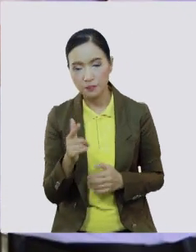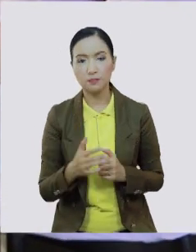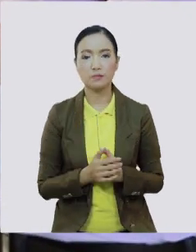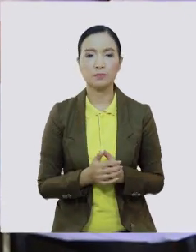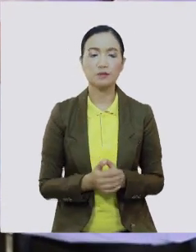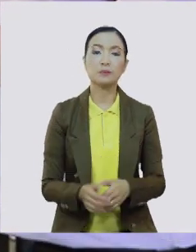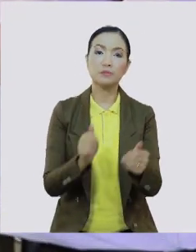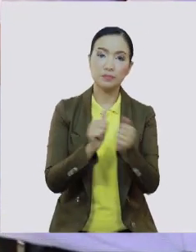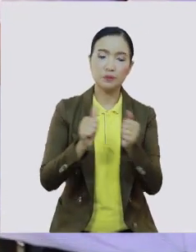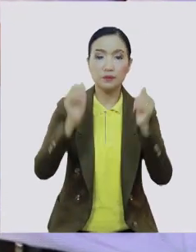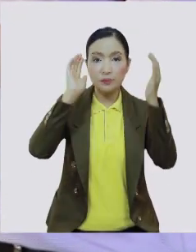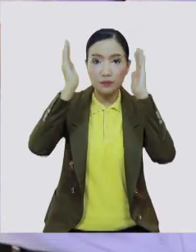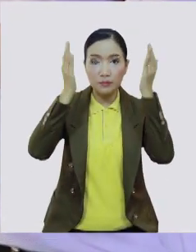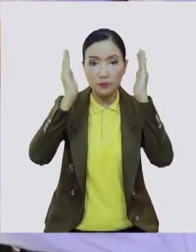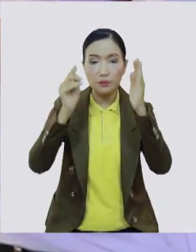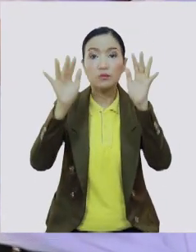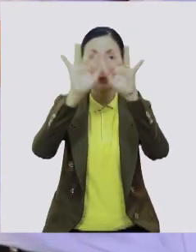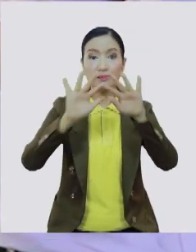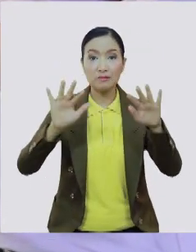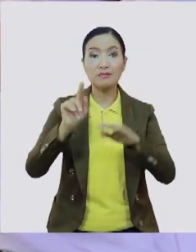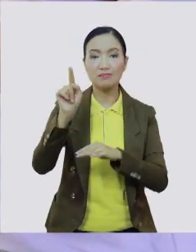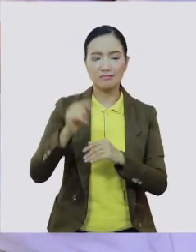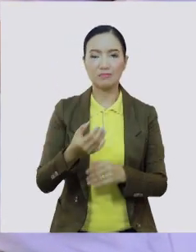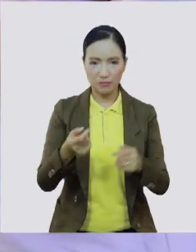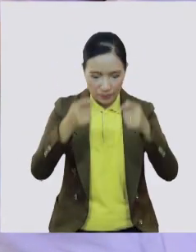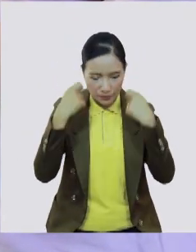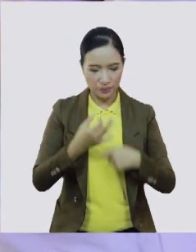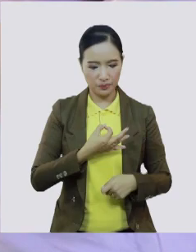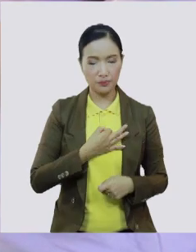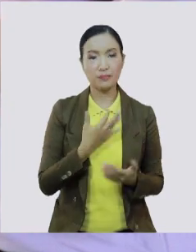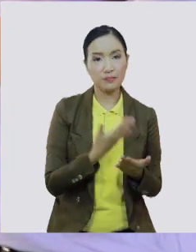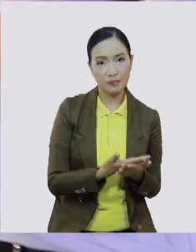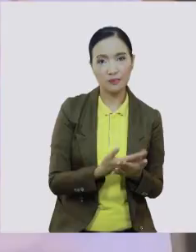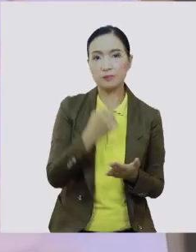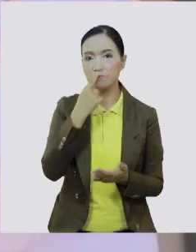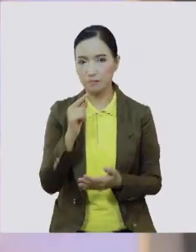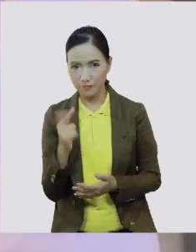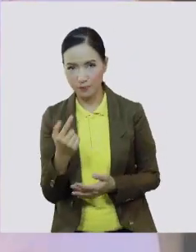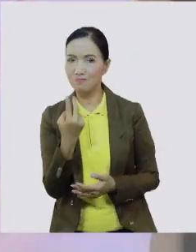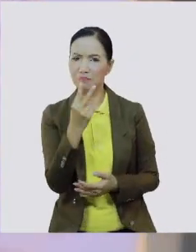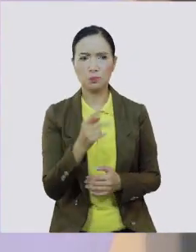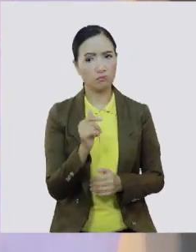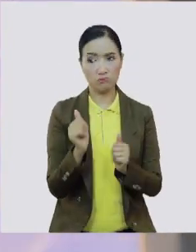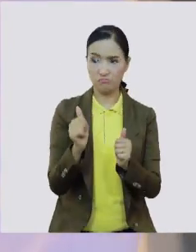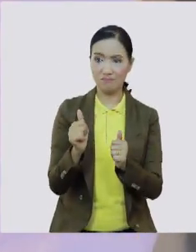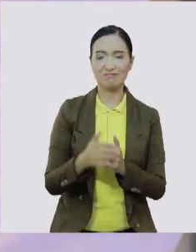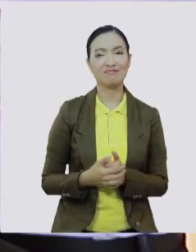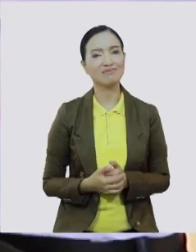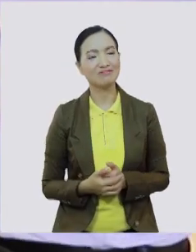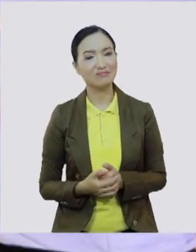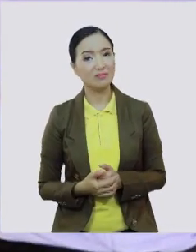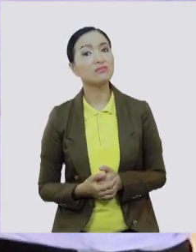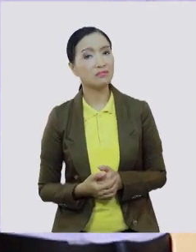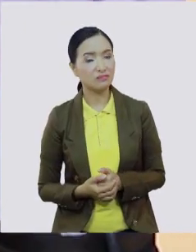แมตช์มาเลเซียอาเซียนเหมือนกันก็ได้เหรียญเงินกับเหรียญทองแดง สุดยอดเลยแล้วถ้าเกิดว่